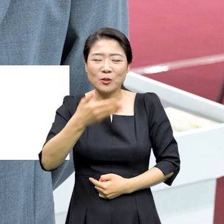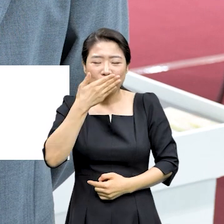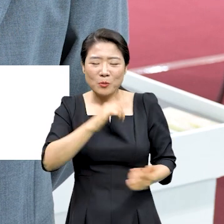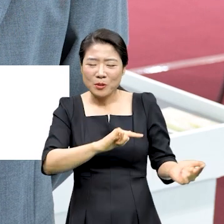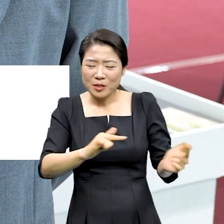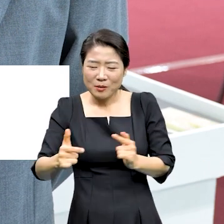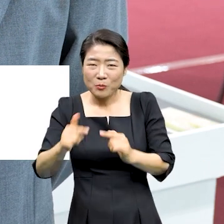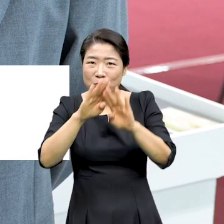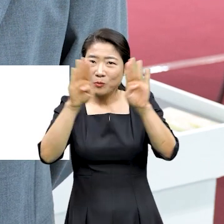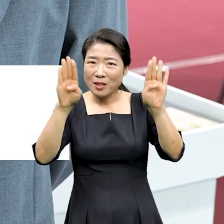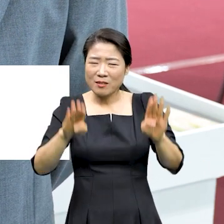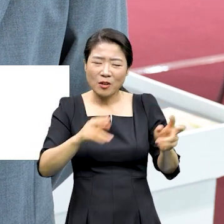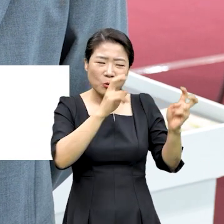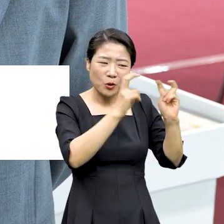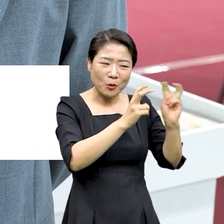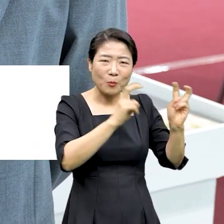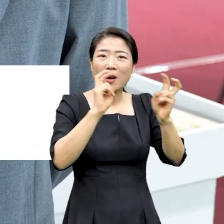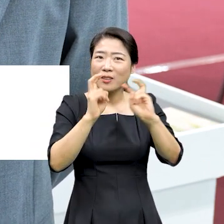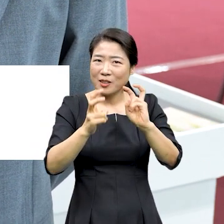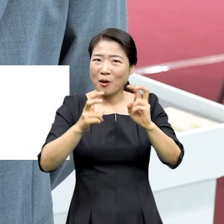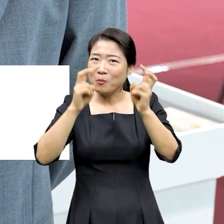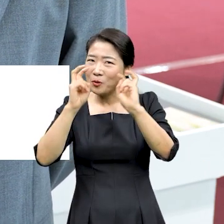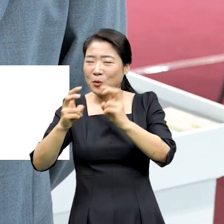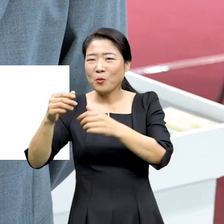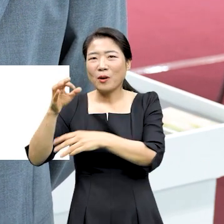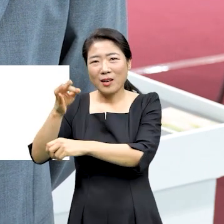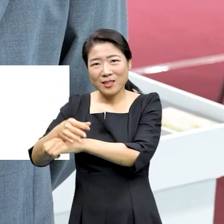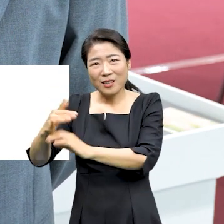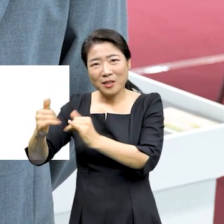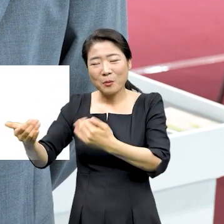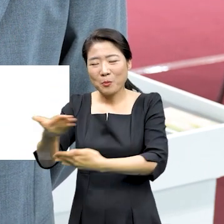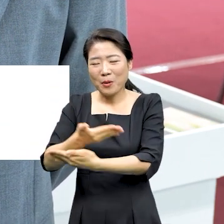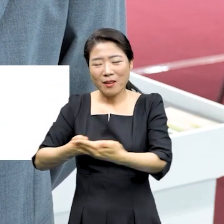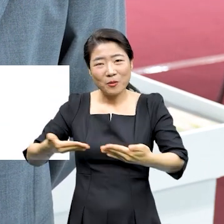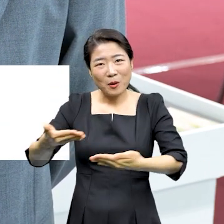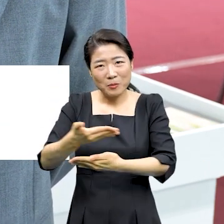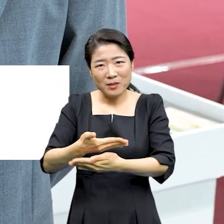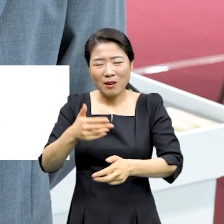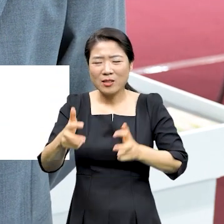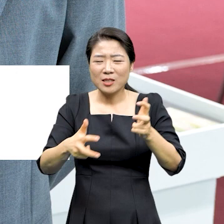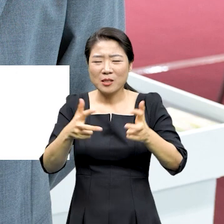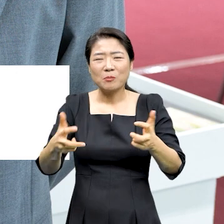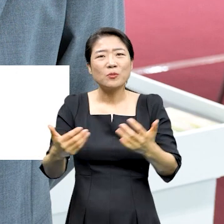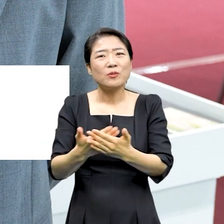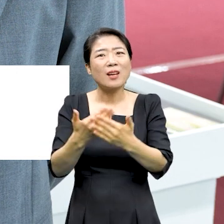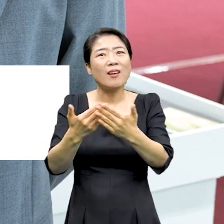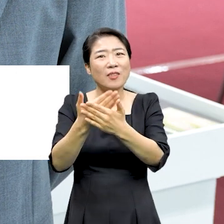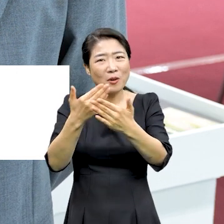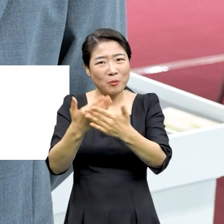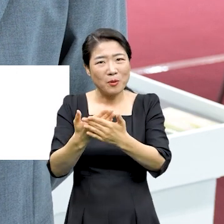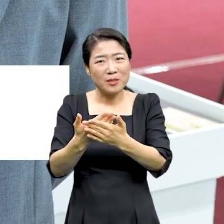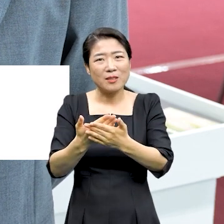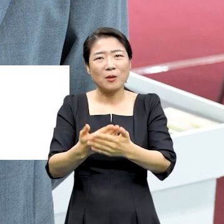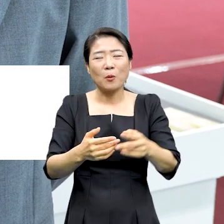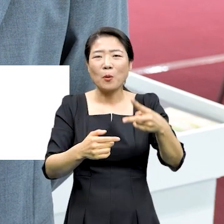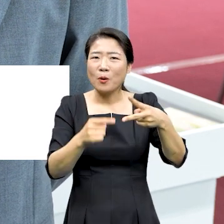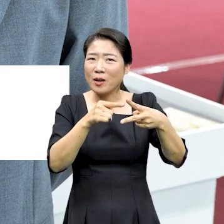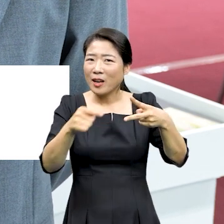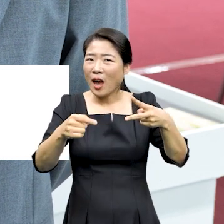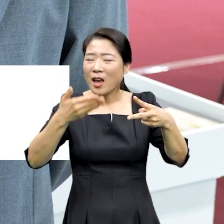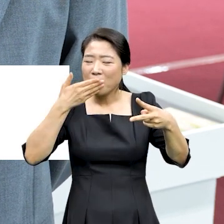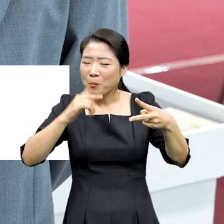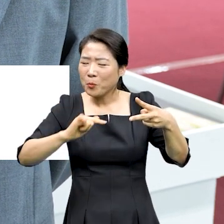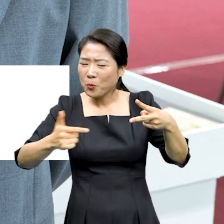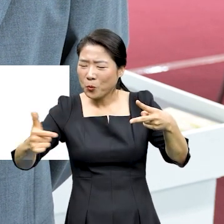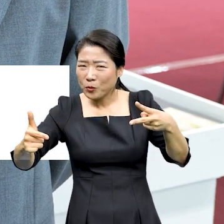2023년 광주식품대전은 기업과 기업, 기업과 소비자가 만나 교류하면서 식품산업을 발전시키고